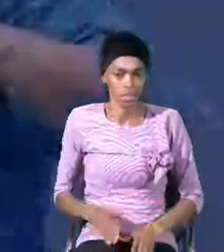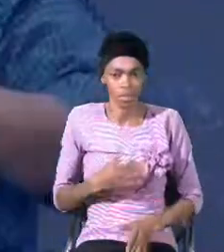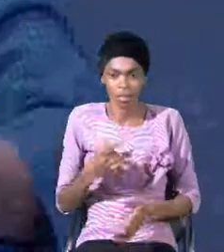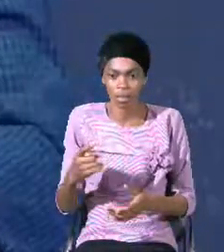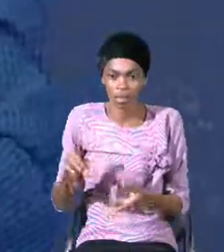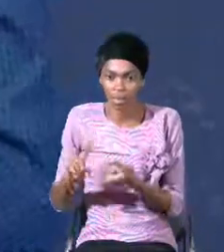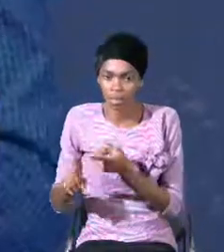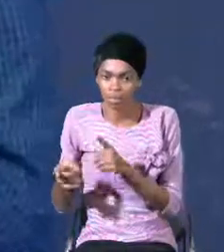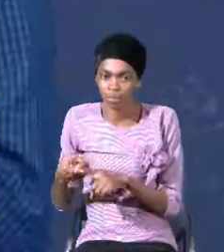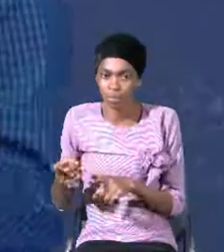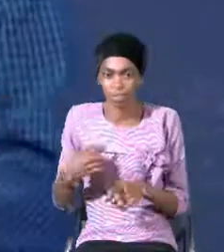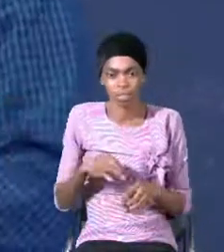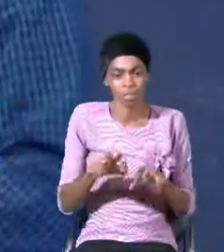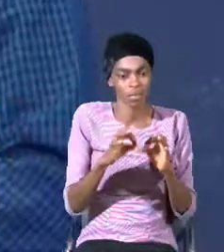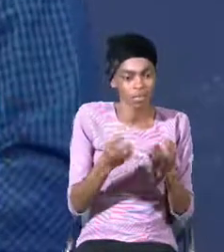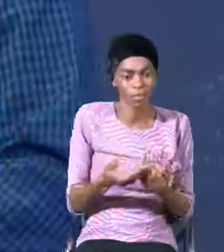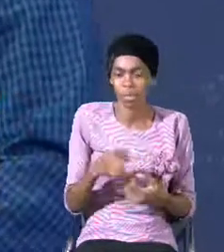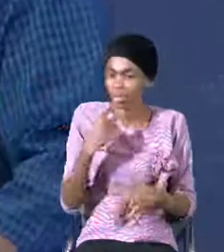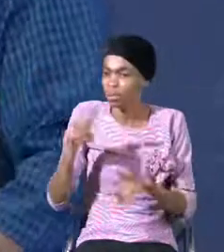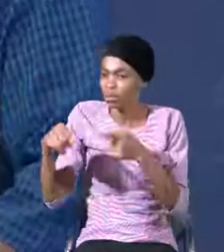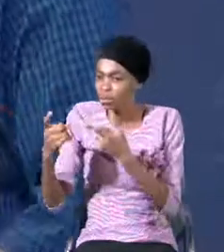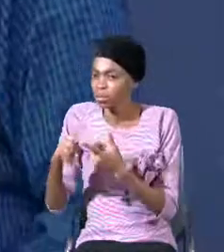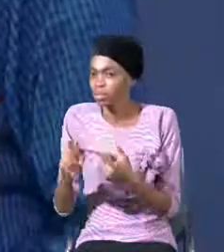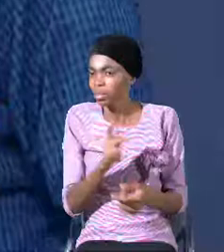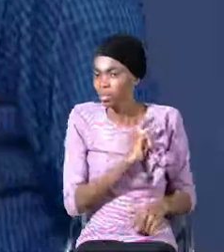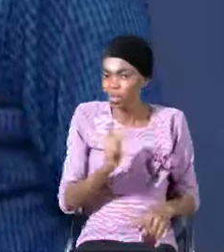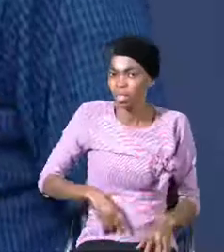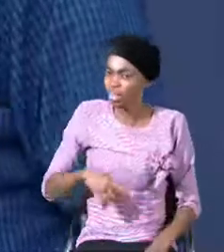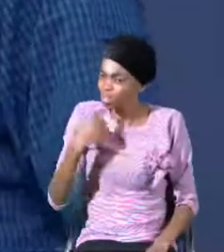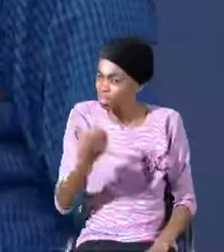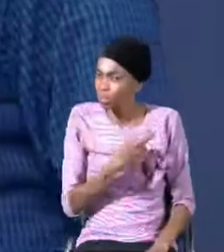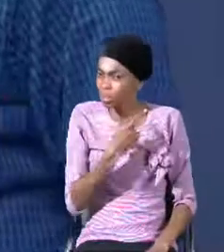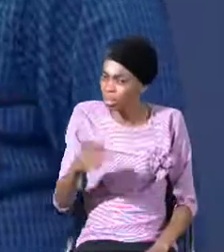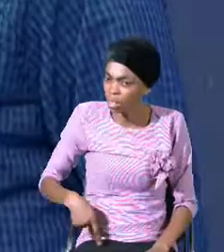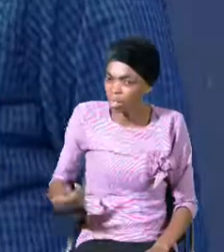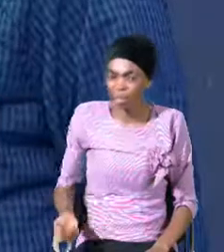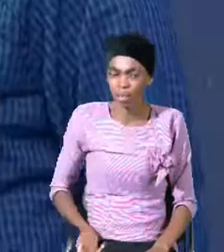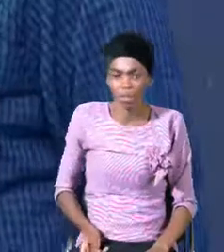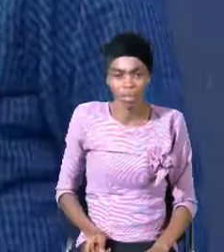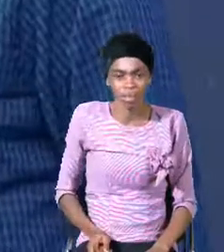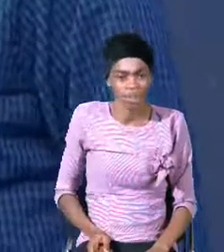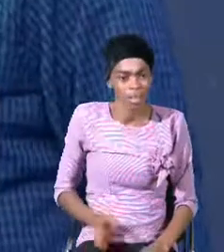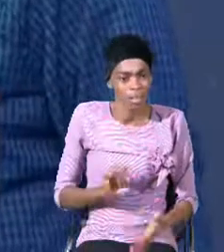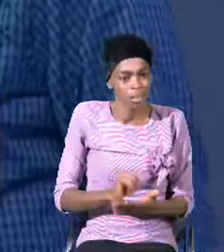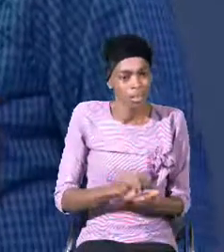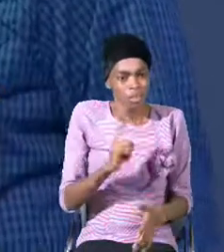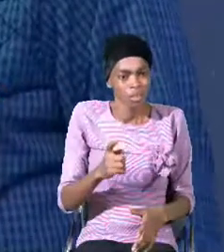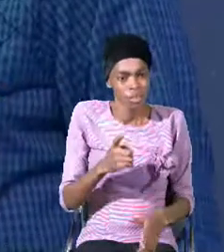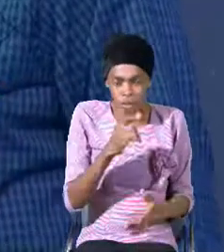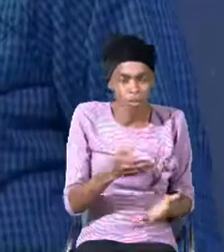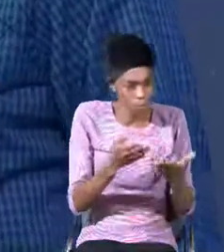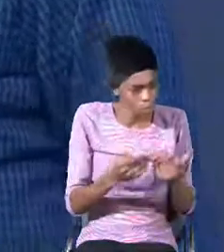qui a placé un bois pour le pendre. Il dit, va dire au roi, demande la vie de cet